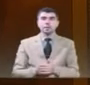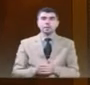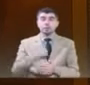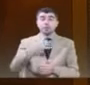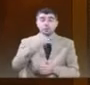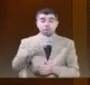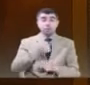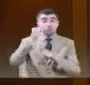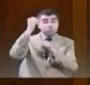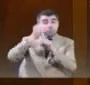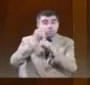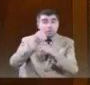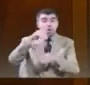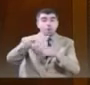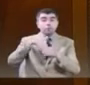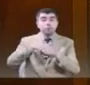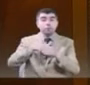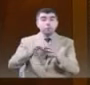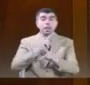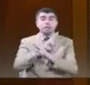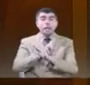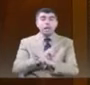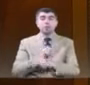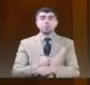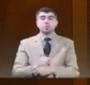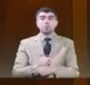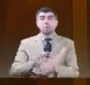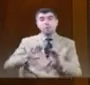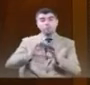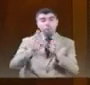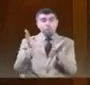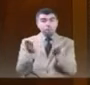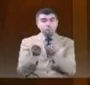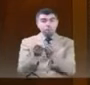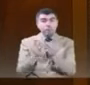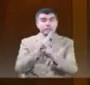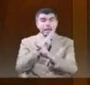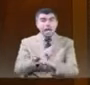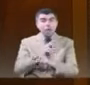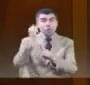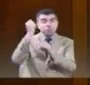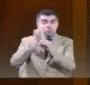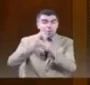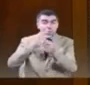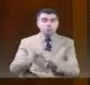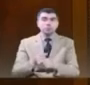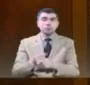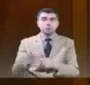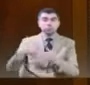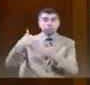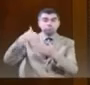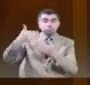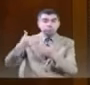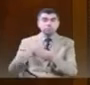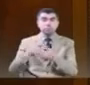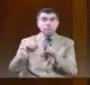يتميز مشروع الاصلاح المقترح بما يلي: اصلاح شمولي لانظمه التقاعد، حيث ستتبع هذه